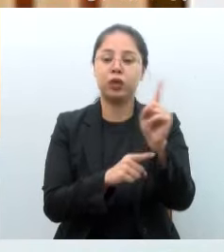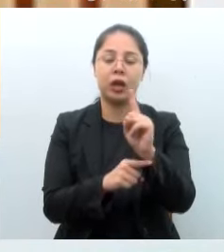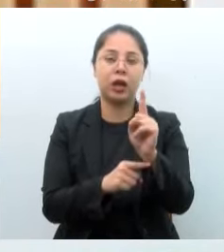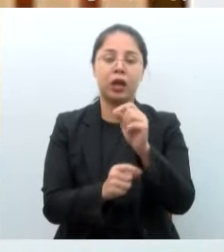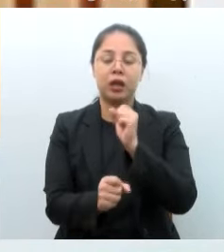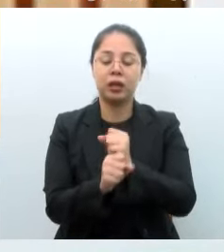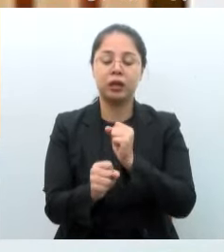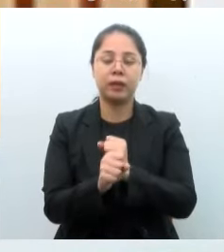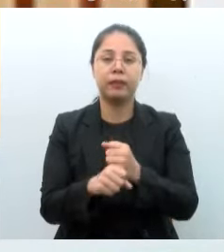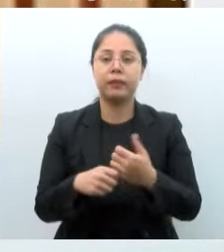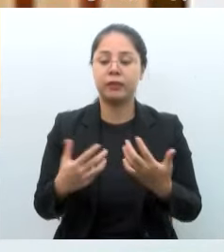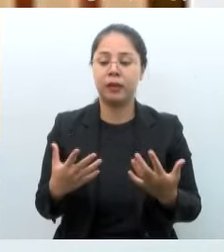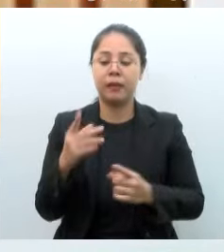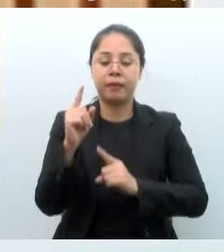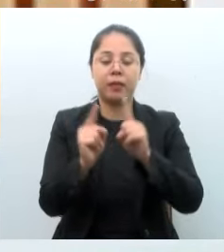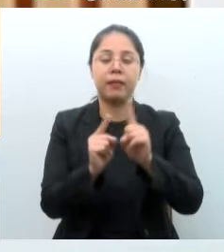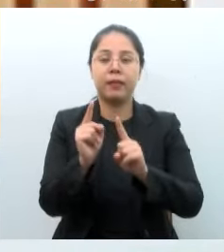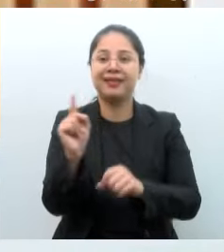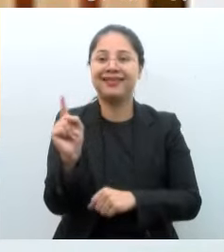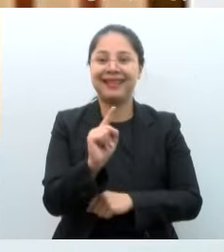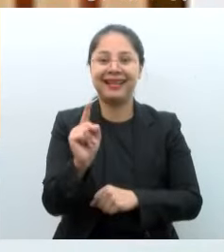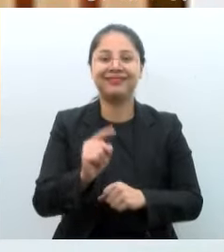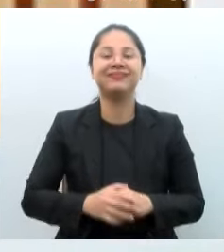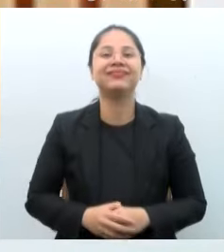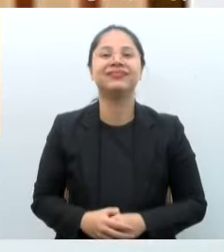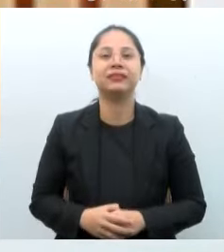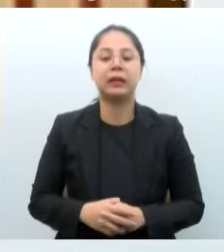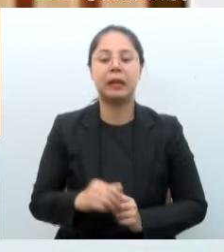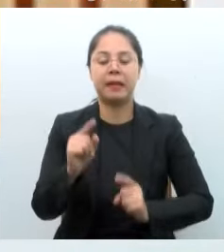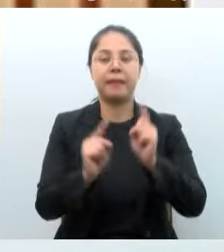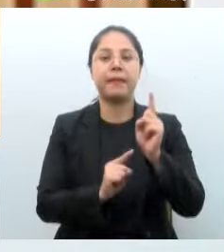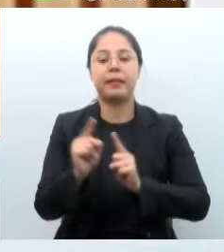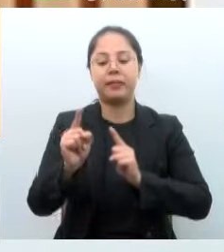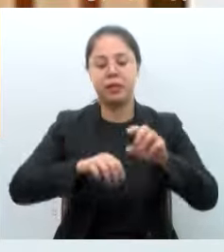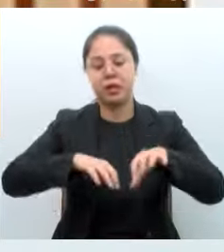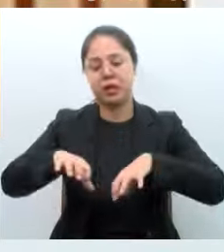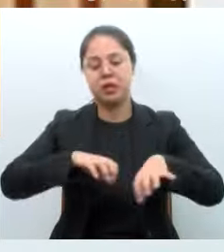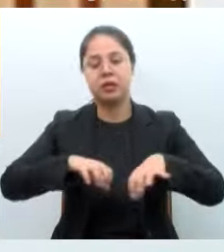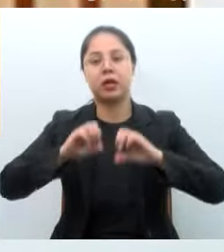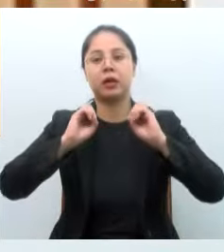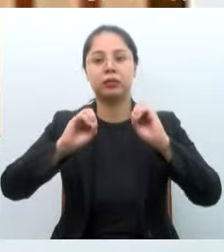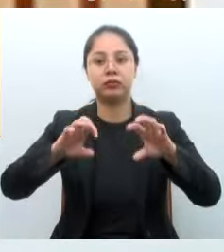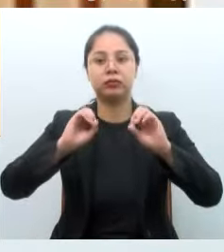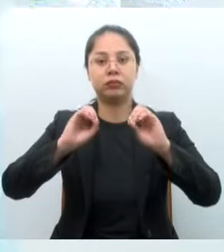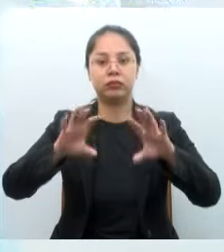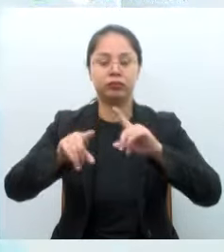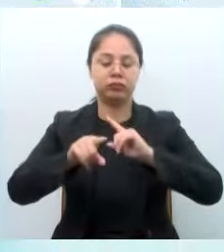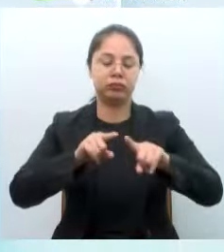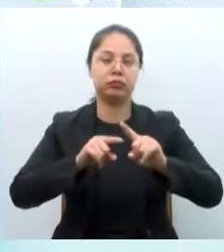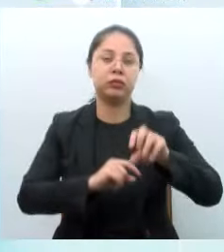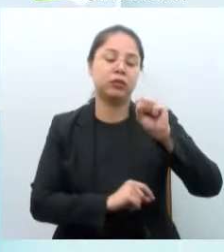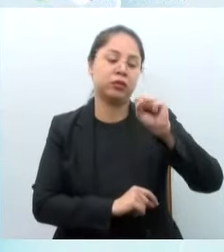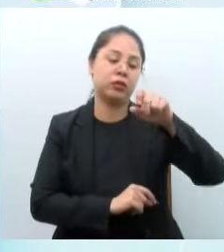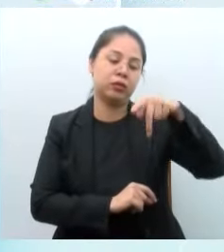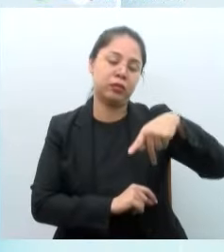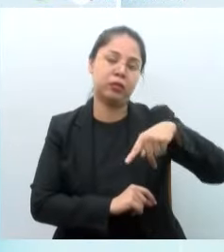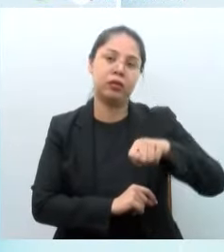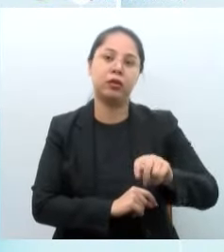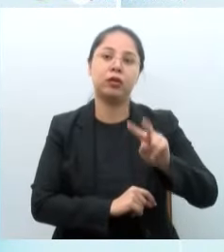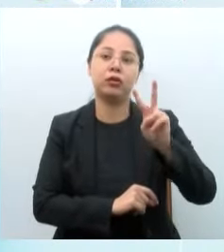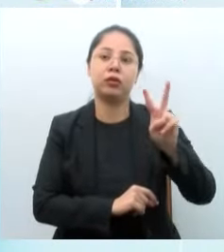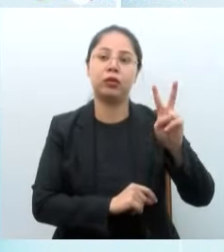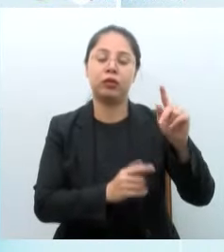ซึ่งในส่วนตรงนี้สำนักติดตามและประเมินผลการจัดการศึกษาขั้นพื้นฐานของสพท.นี่ได้รับมอบหมายจากท่านเล